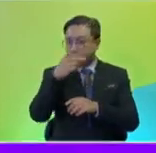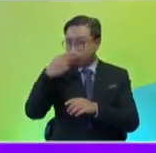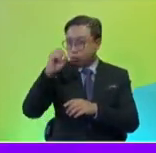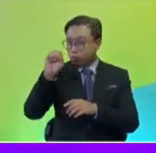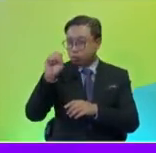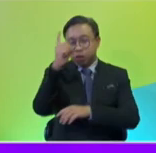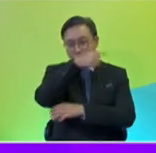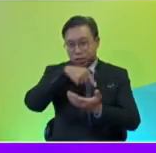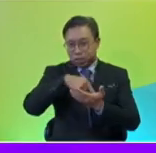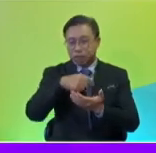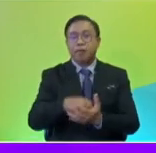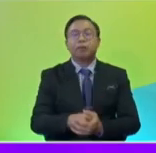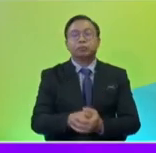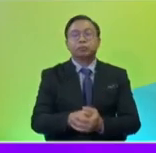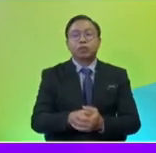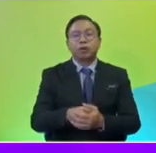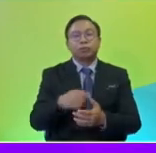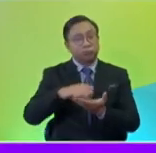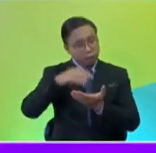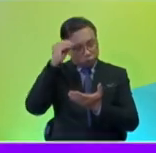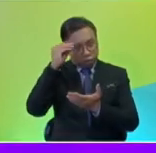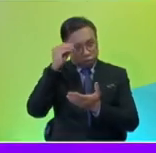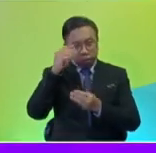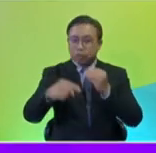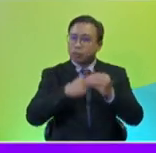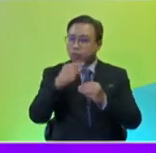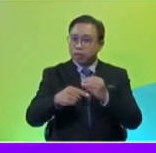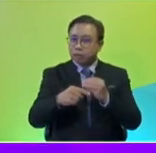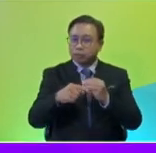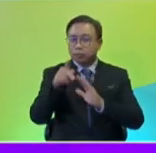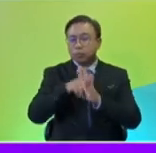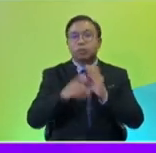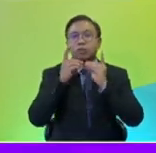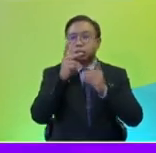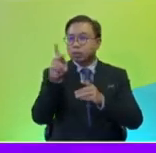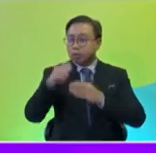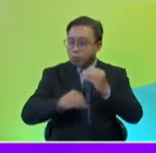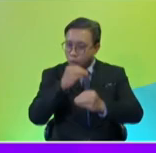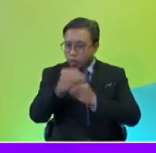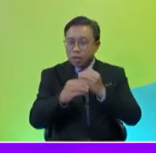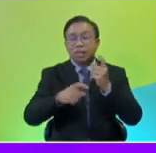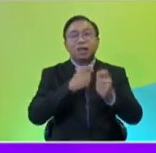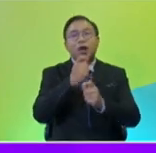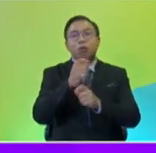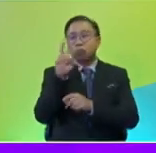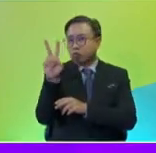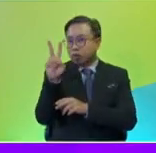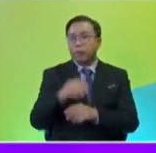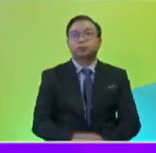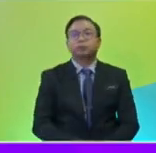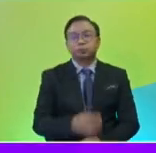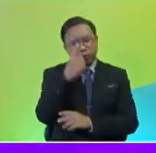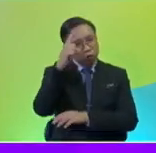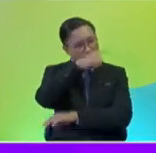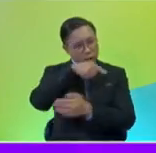Dan untuk hari ini, mata pelajaran kita adalah pendidikan moral tahun 2. Dan untuk hari